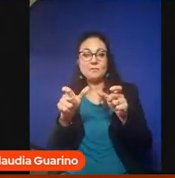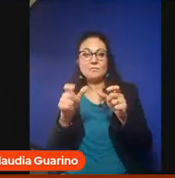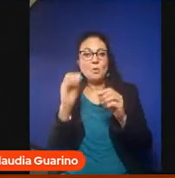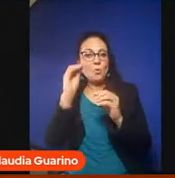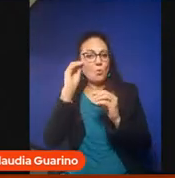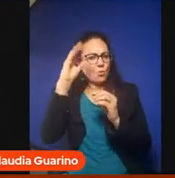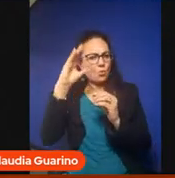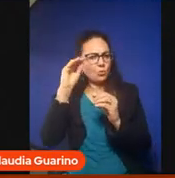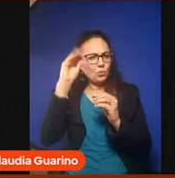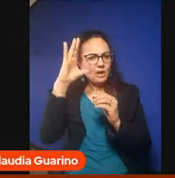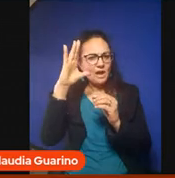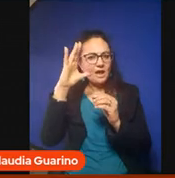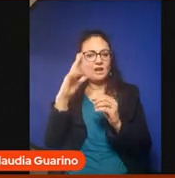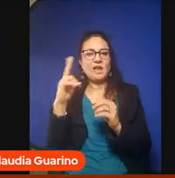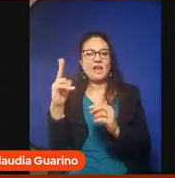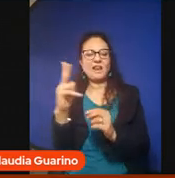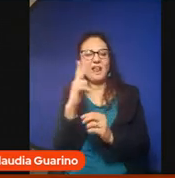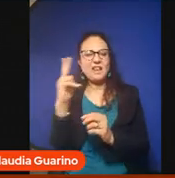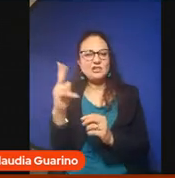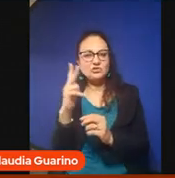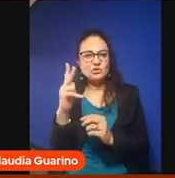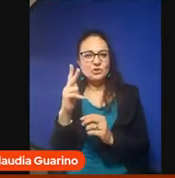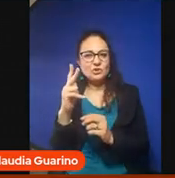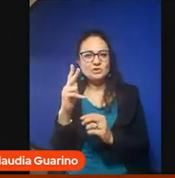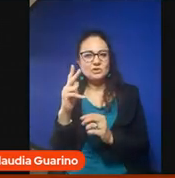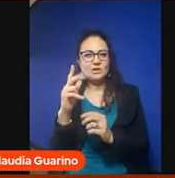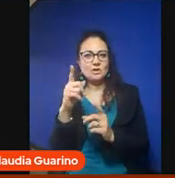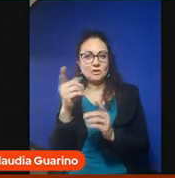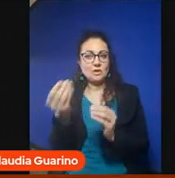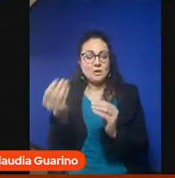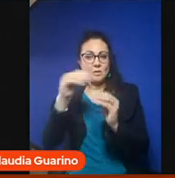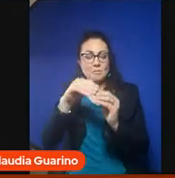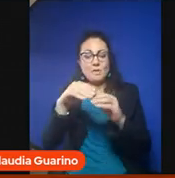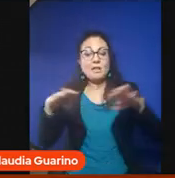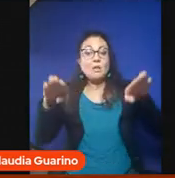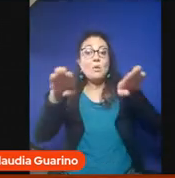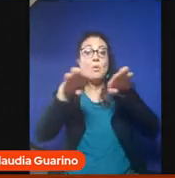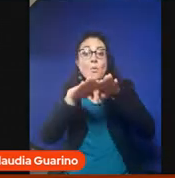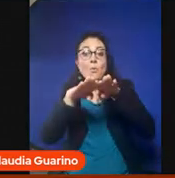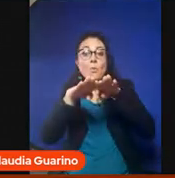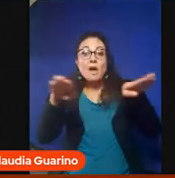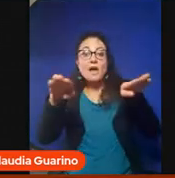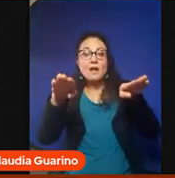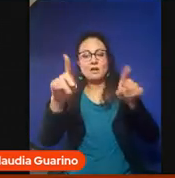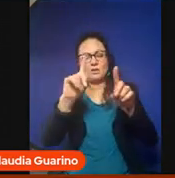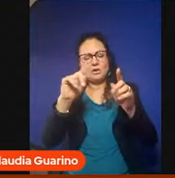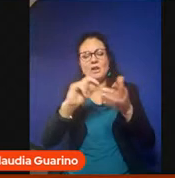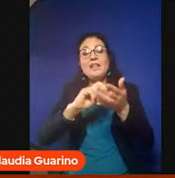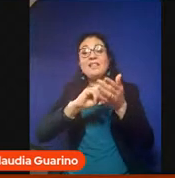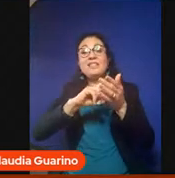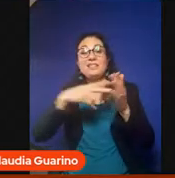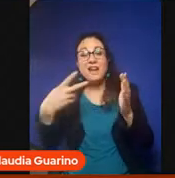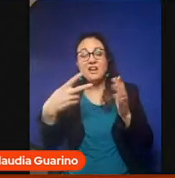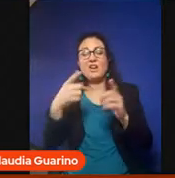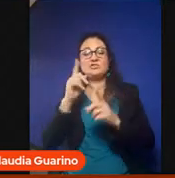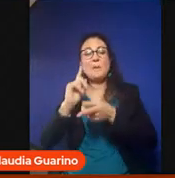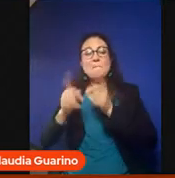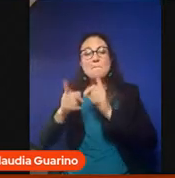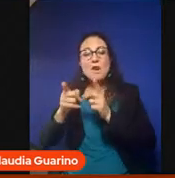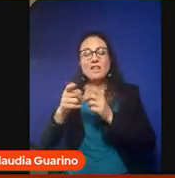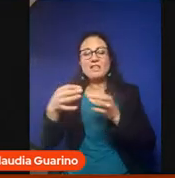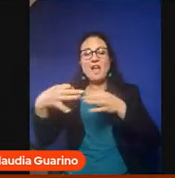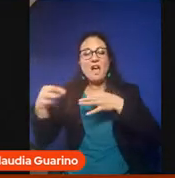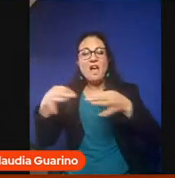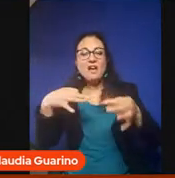culturali, religiose, e non le metto sullo stesso piano, tecnologiche, politiche,